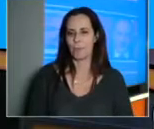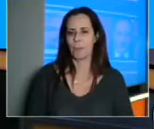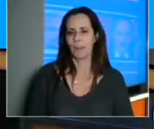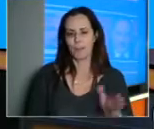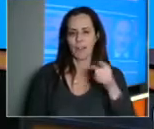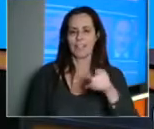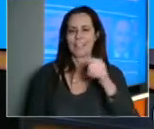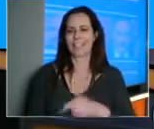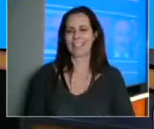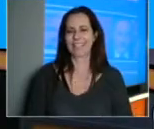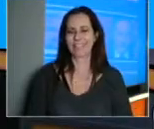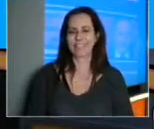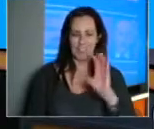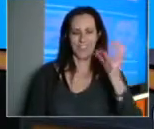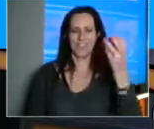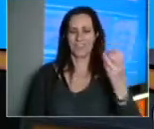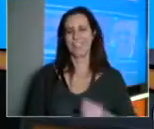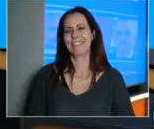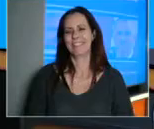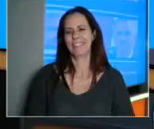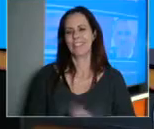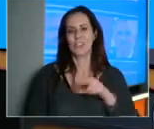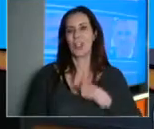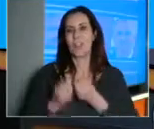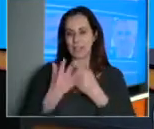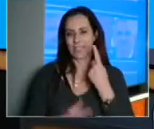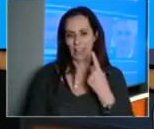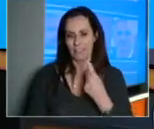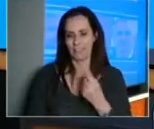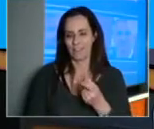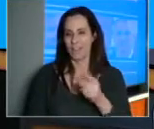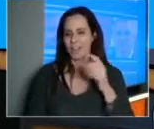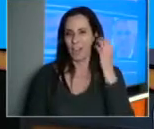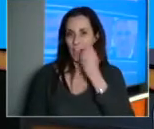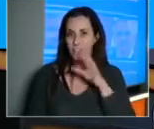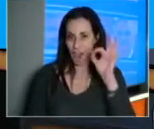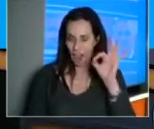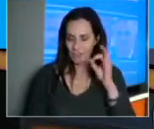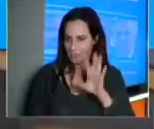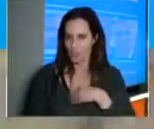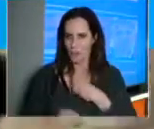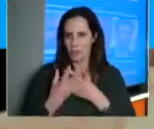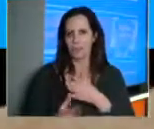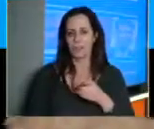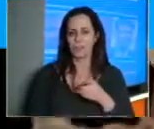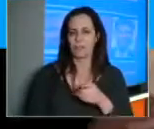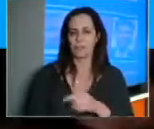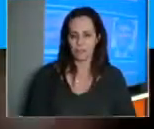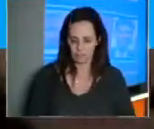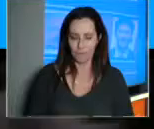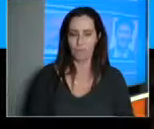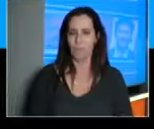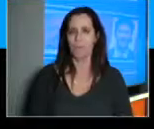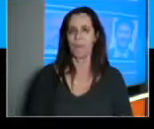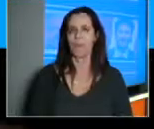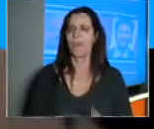ראש, תעשה אותו הפוך. הבנתי. הפוך, ככה. ככה, אז יש לי מסר אחד... לרב אריה דרי, יושב ראש ש"ס, אני מציע... אריה מחלוף. כן,